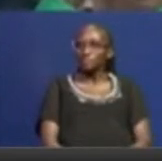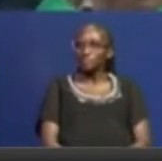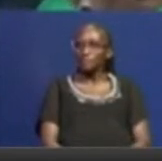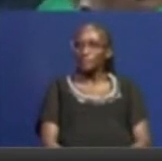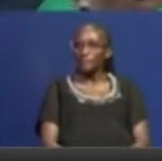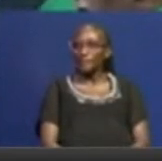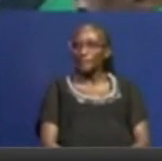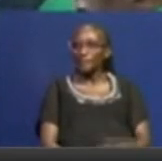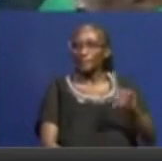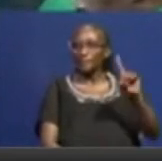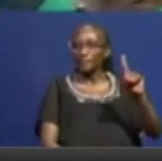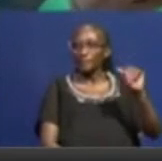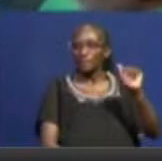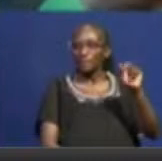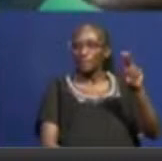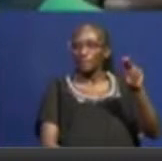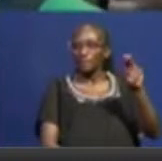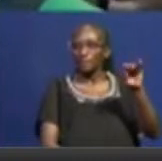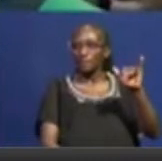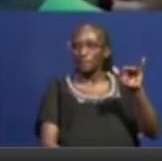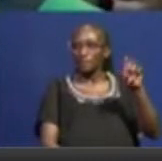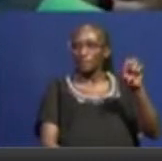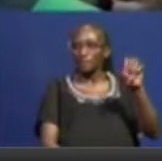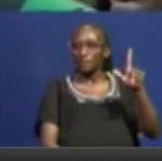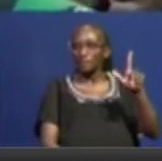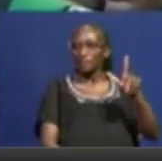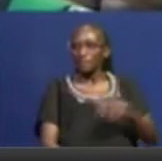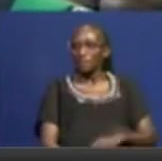Nyaribari Masaba Daniel Ogwoka Manduku.